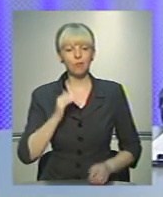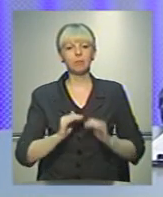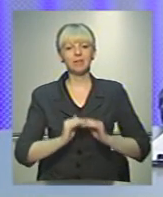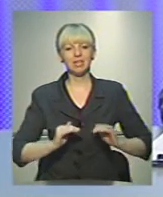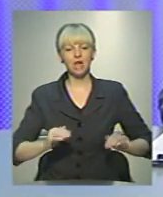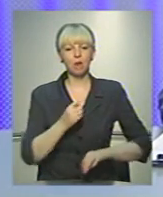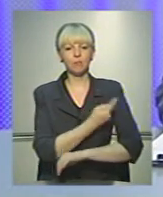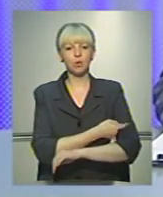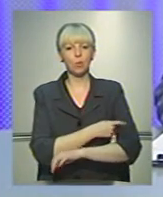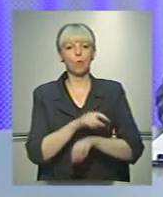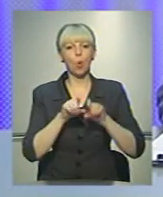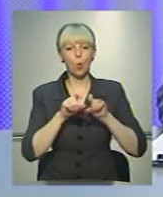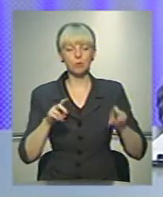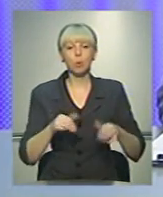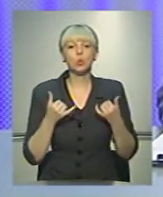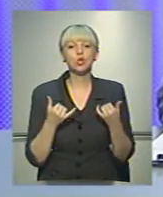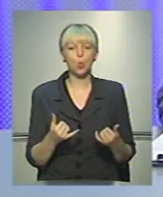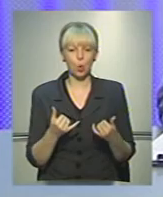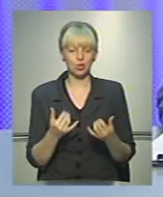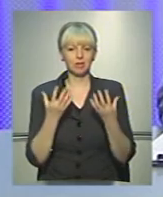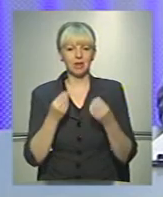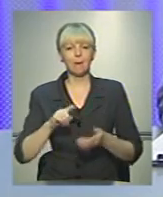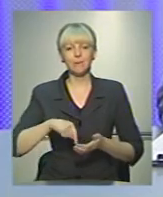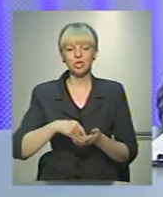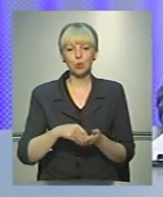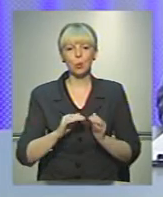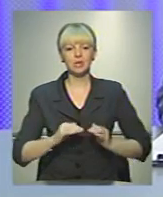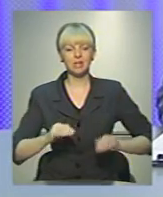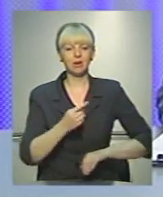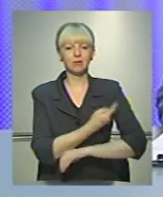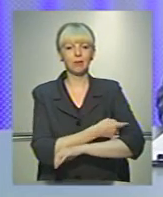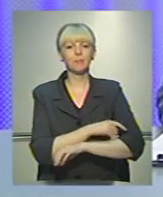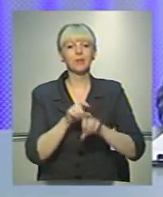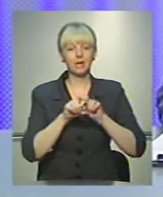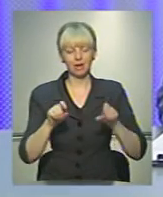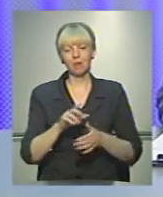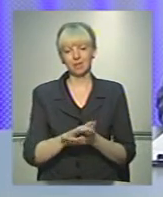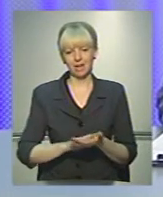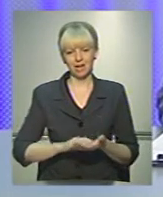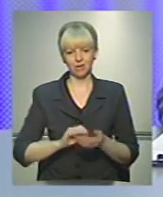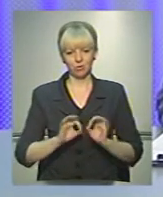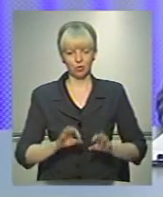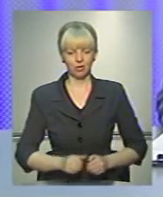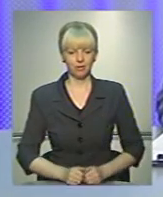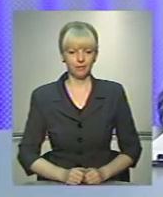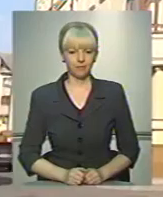дитячого госпіталю. Про сьогоднішні будні міської дитячої клінічної лікарні – далі у